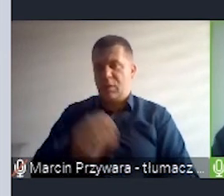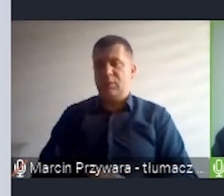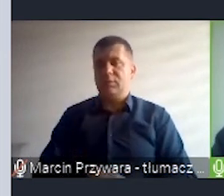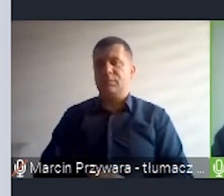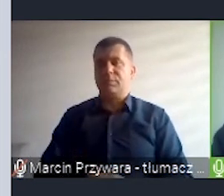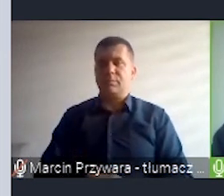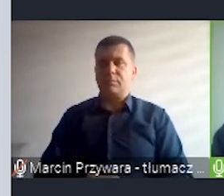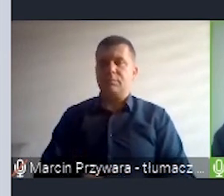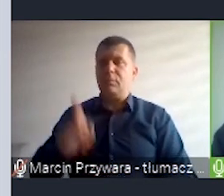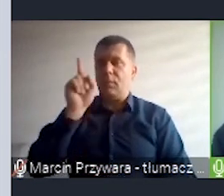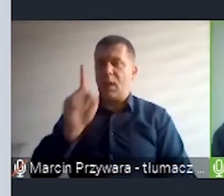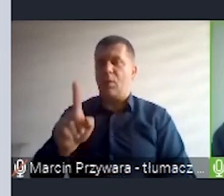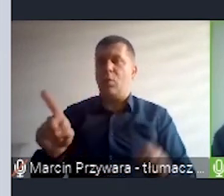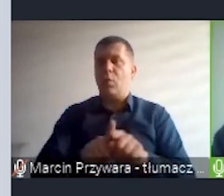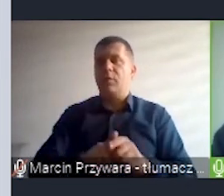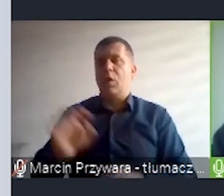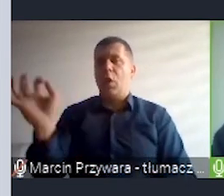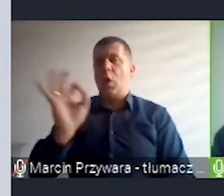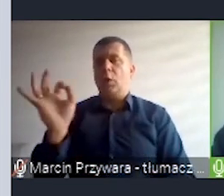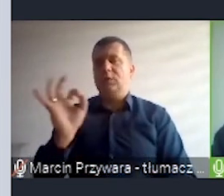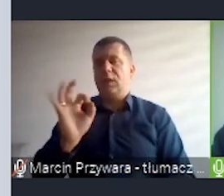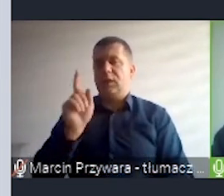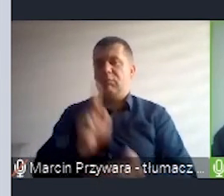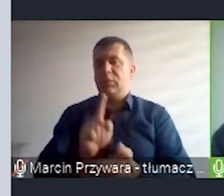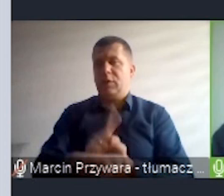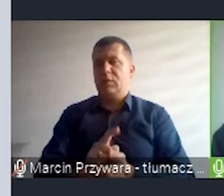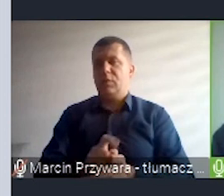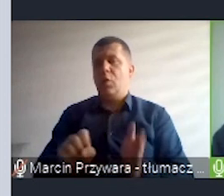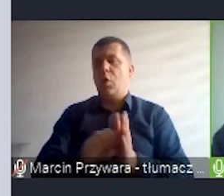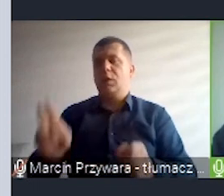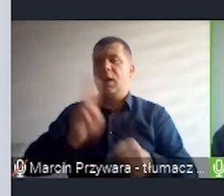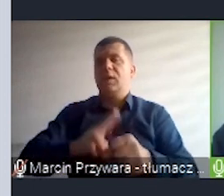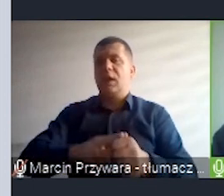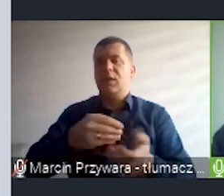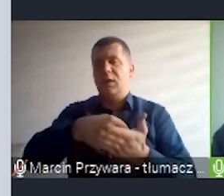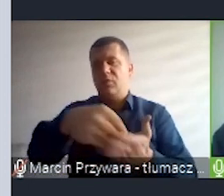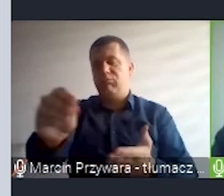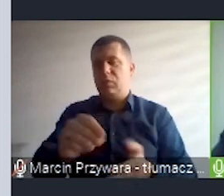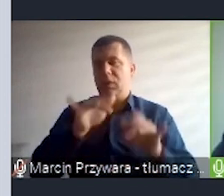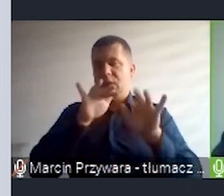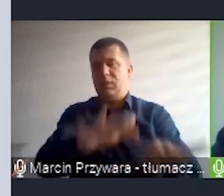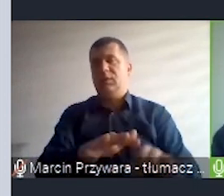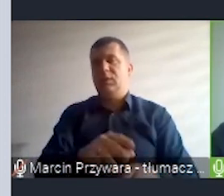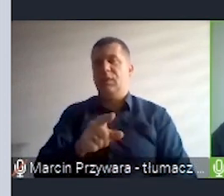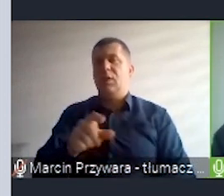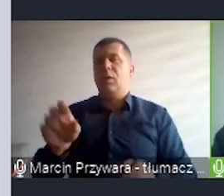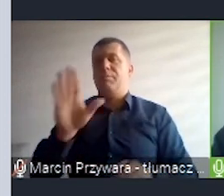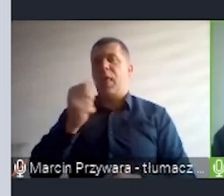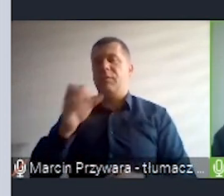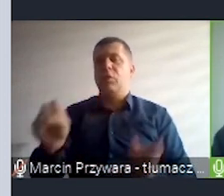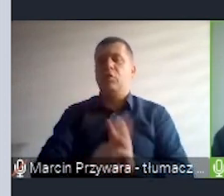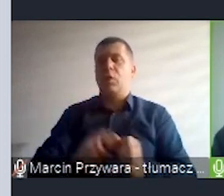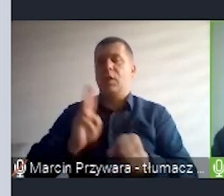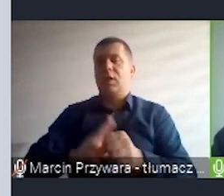nieprawidłowości, ale również odsetek podatkowych od daty wypłaty tych środków beneficjentowi do daty